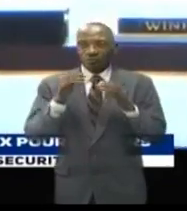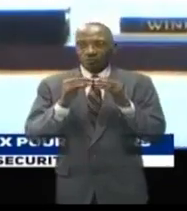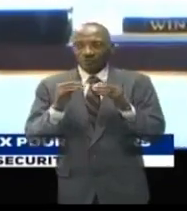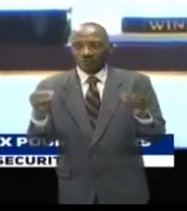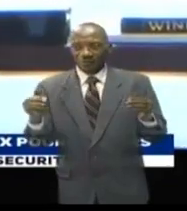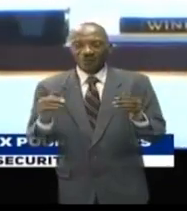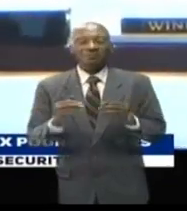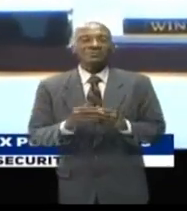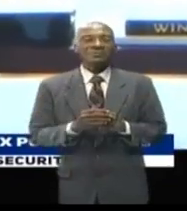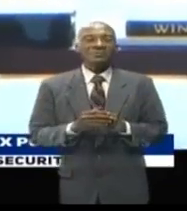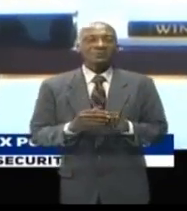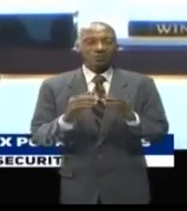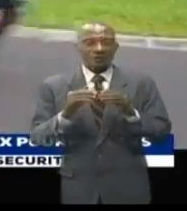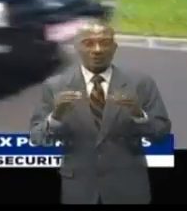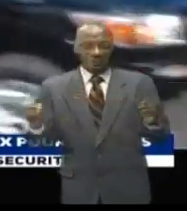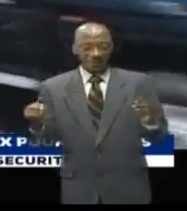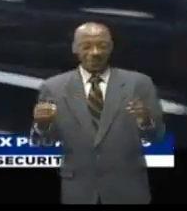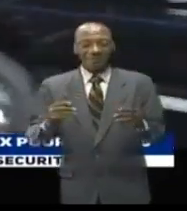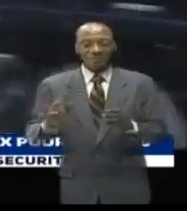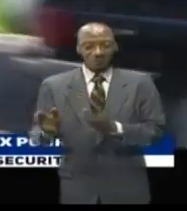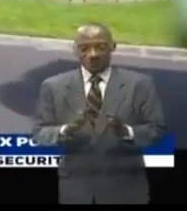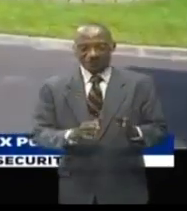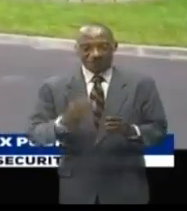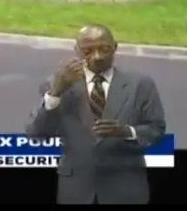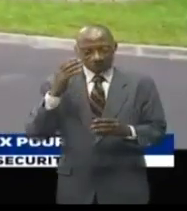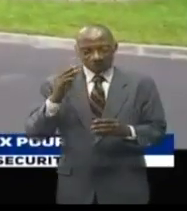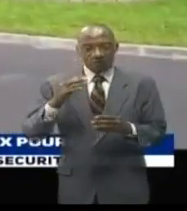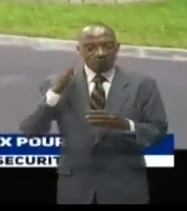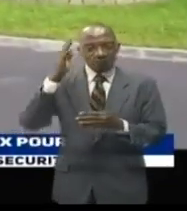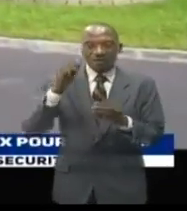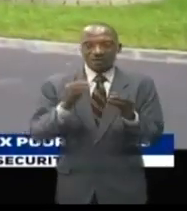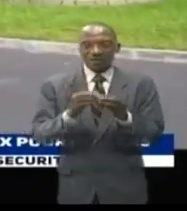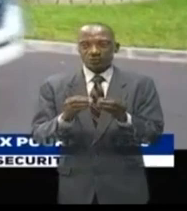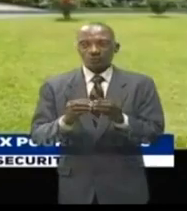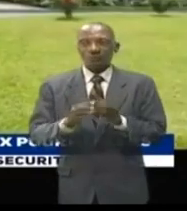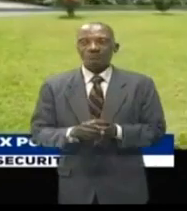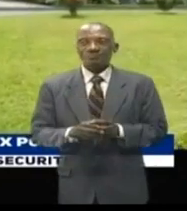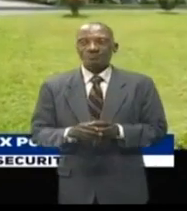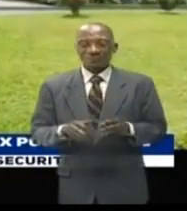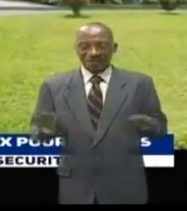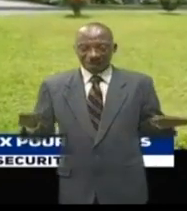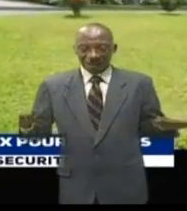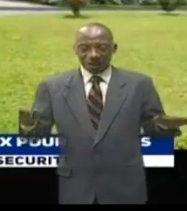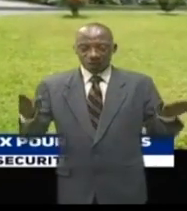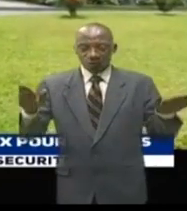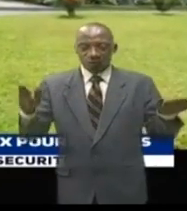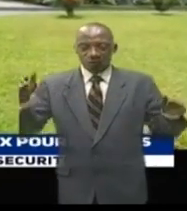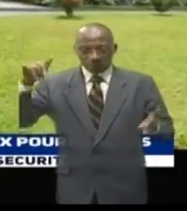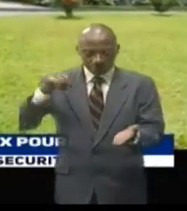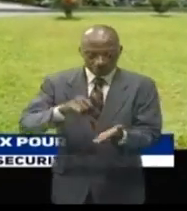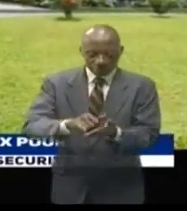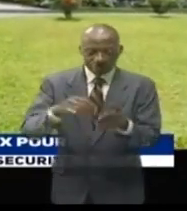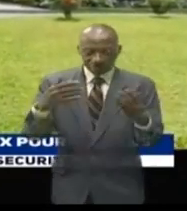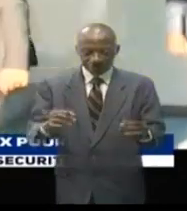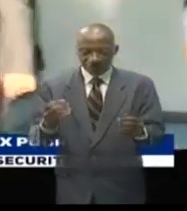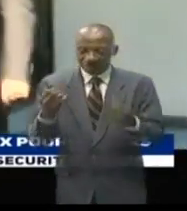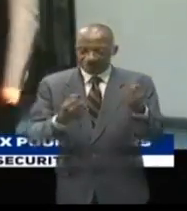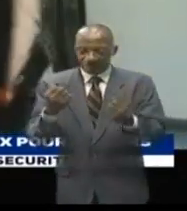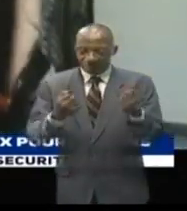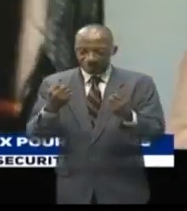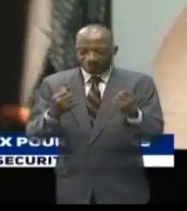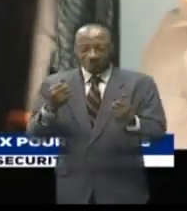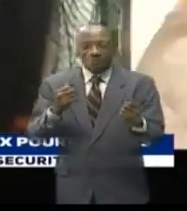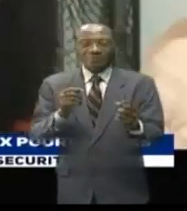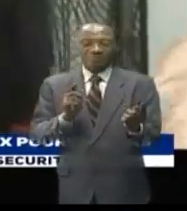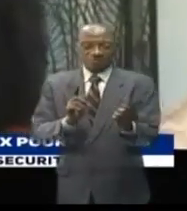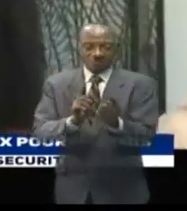deuxième quinzaine du mois en cours après l'aéroport le facilitateur ou kenyata s'est dirigé vers le palais présidentiel de montgalla où